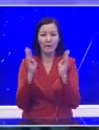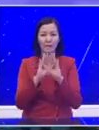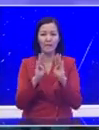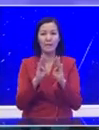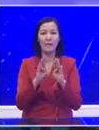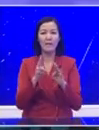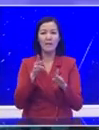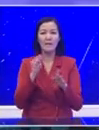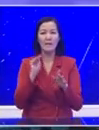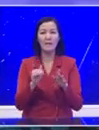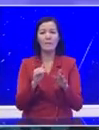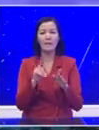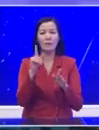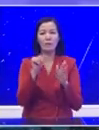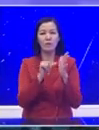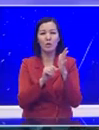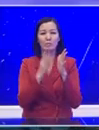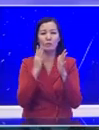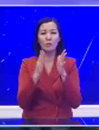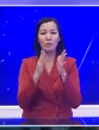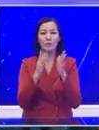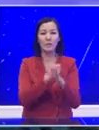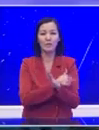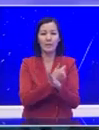оның 2164-і стационарлық,